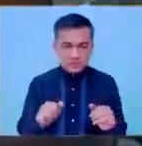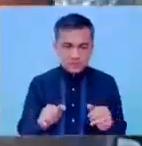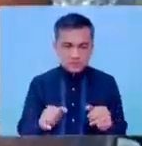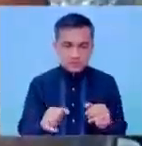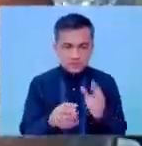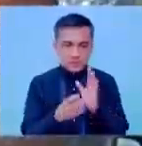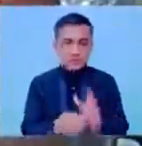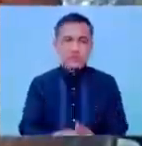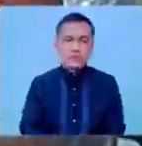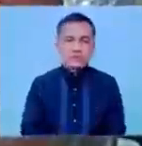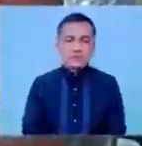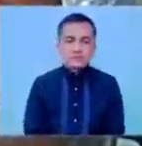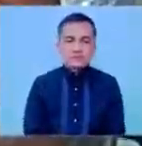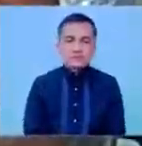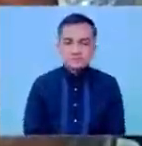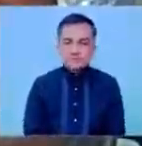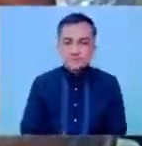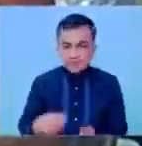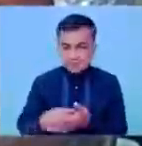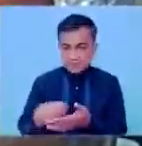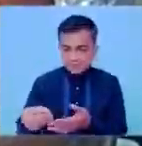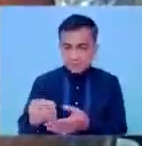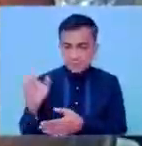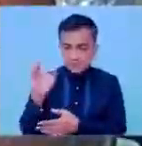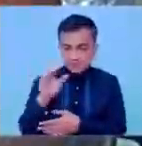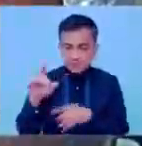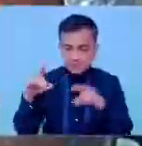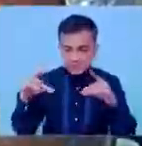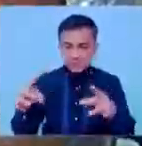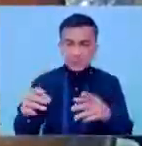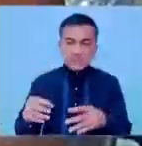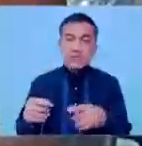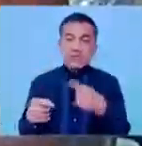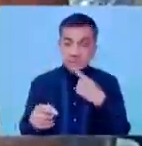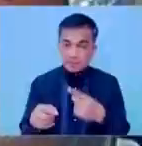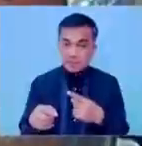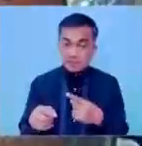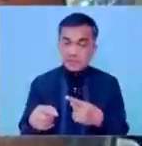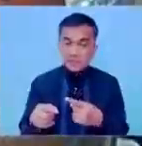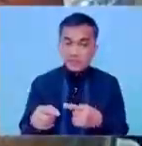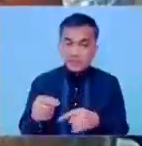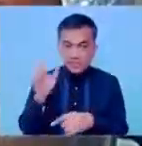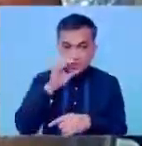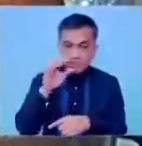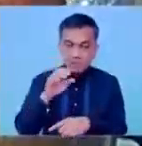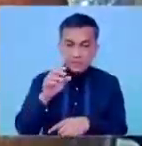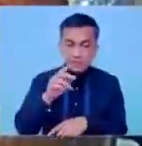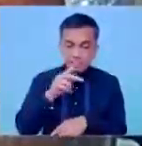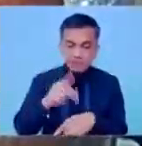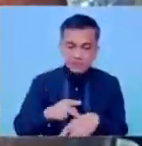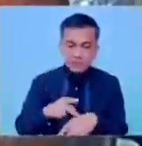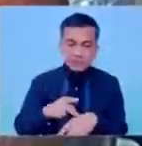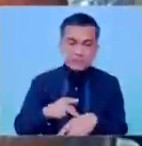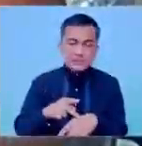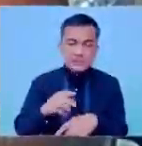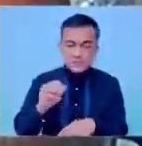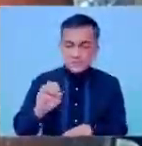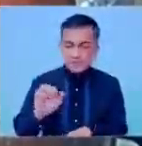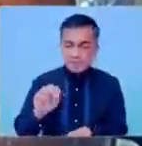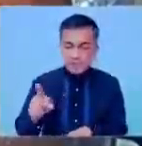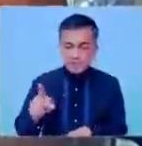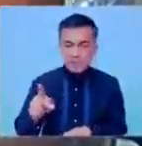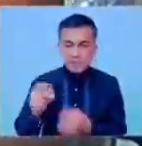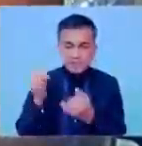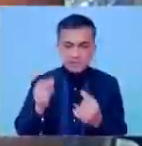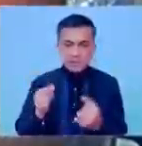nakadisplay. Kung bibili ng Christmas lights, payo ng mga otoridad, hanapin ang Philippine Standard o PS Mark at Import